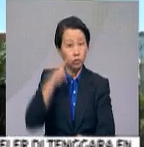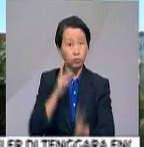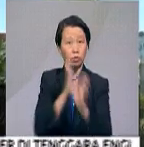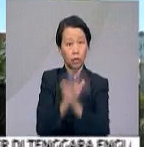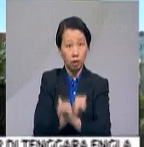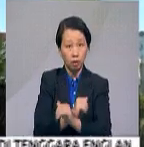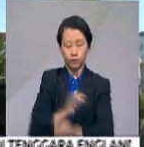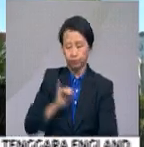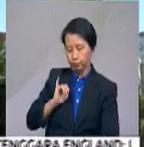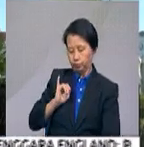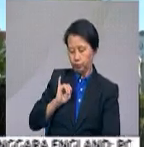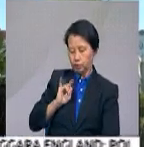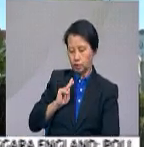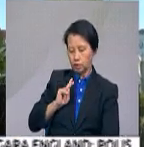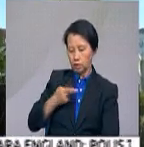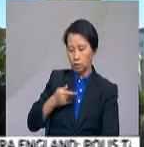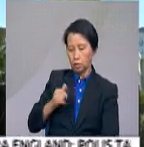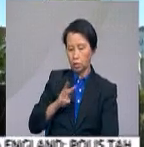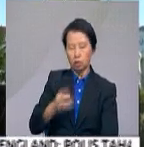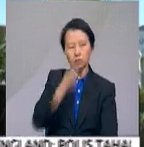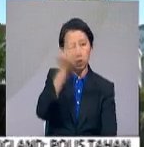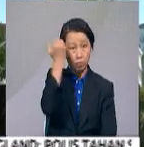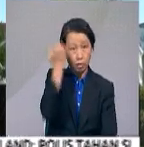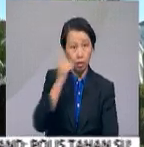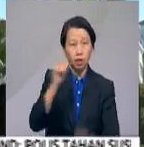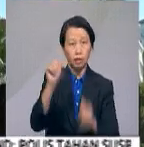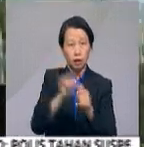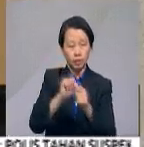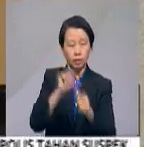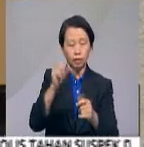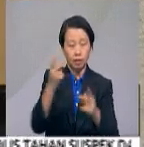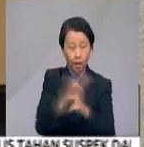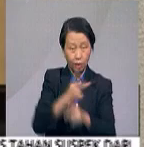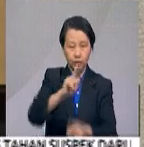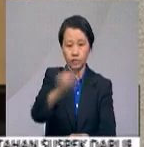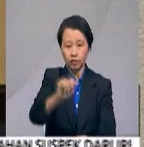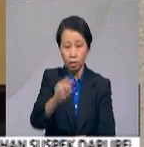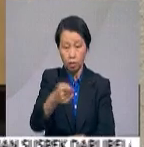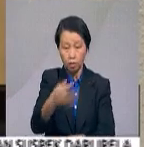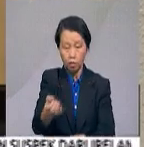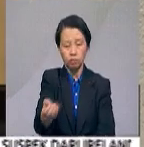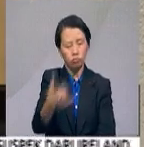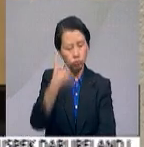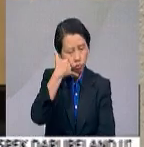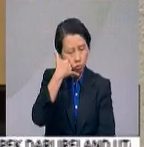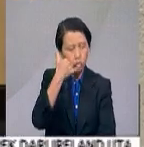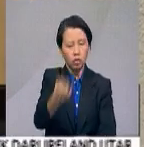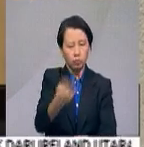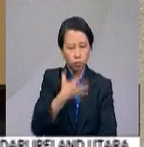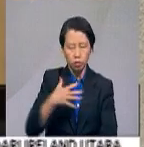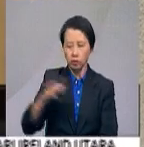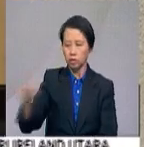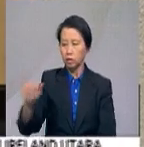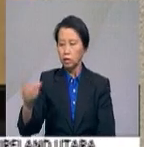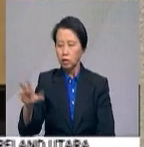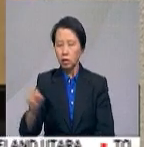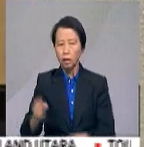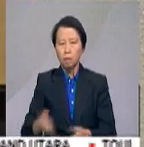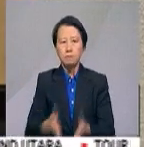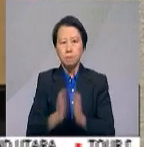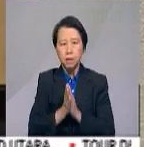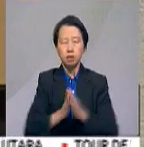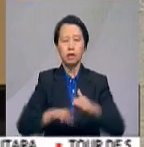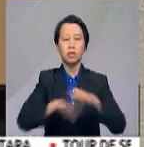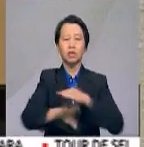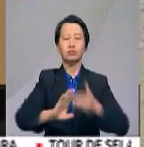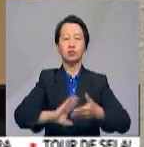turut memberitahu mahkamah bahawa setiap kali Zahid menghubunginya, dia akan diberitahu bahawa Tan Sri Isa minta kirim salam.